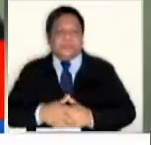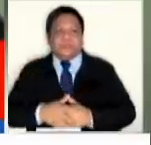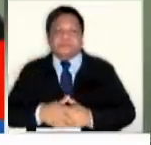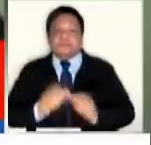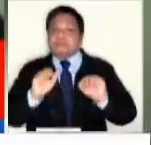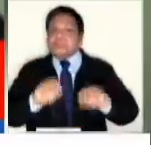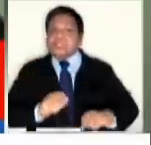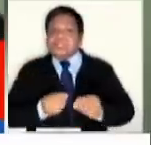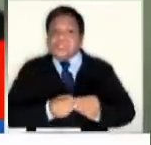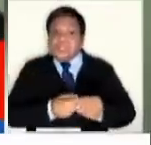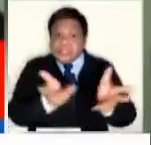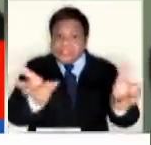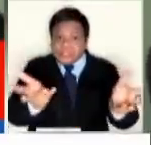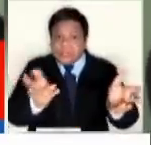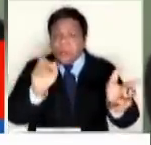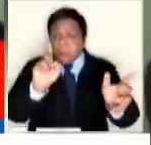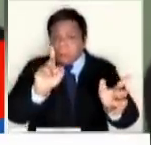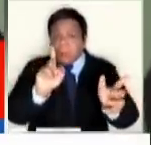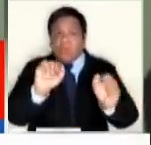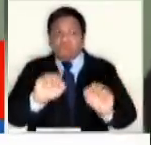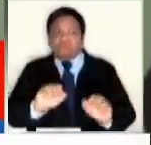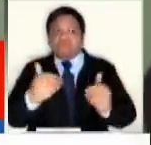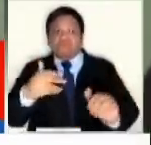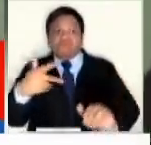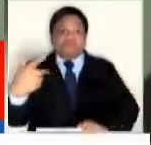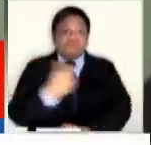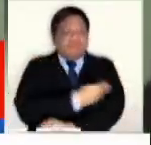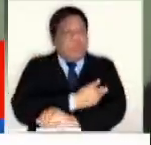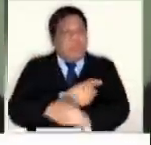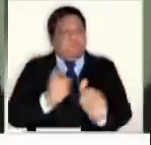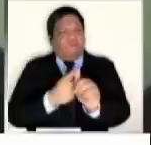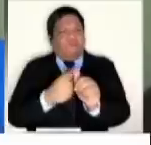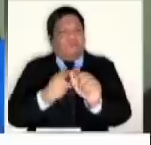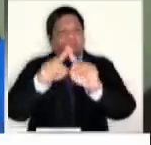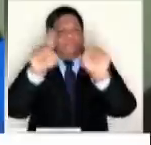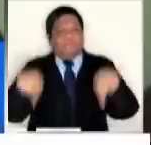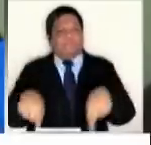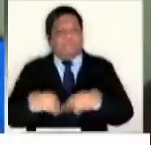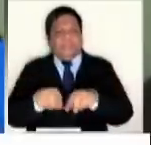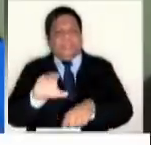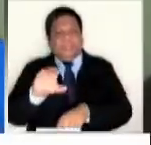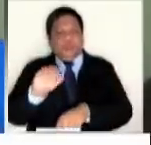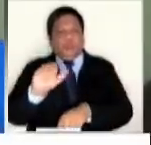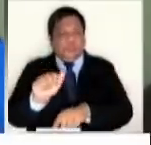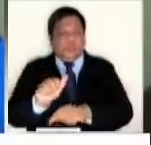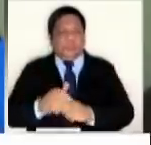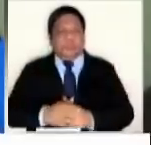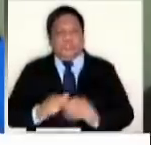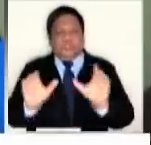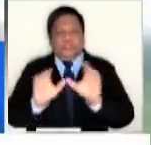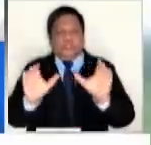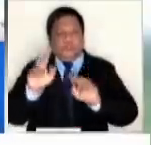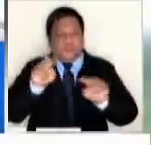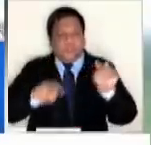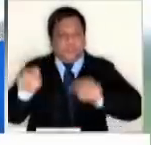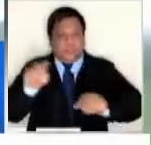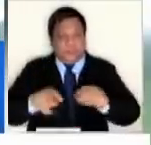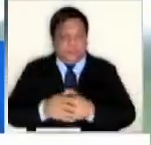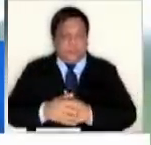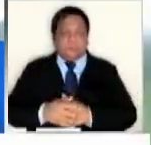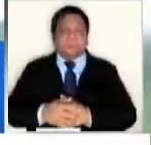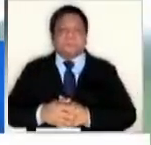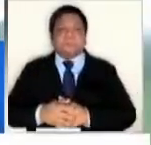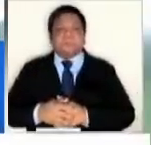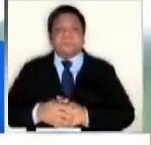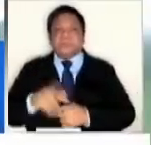siya i-implement until hawakan na yung certificate of analysis. Ito yung dapat makita